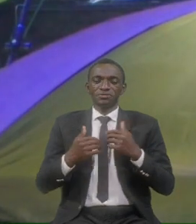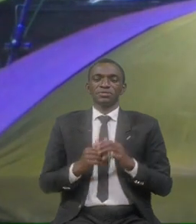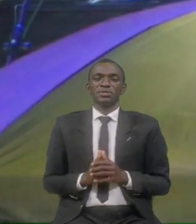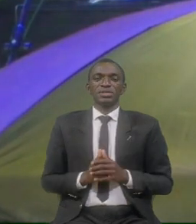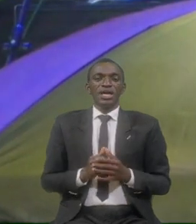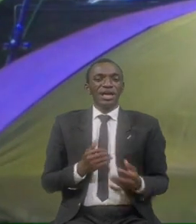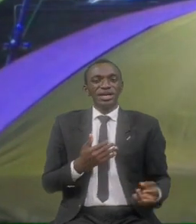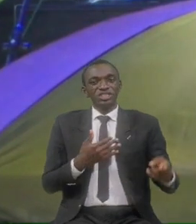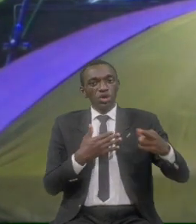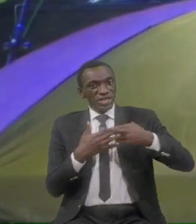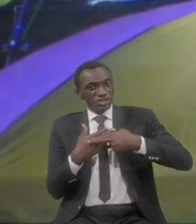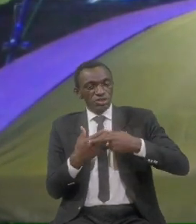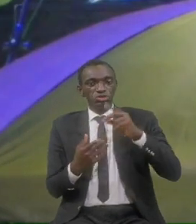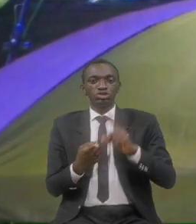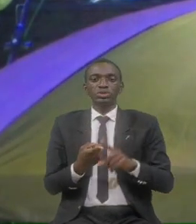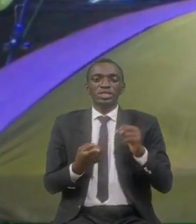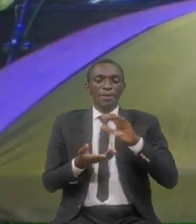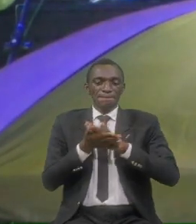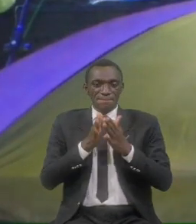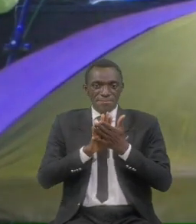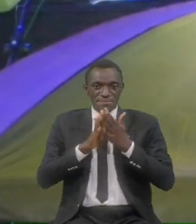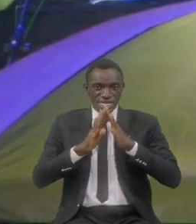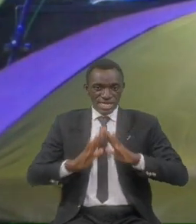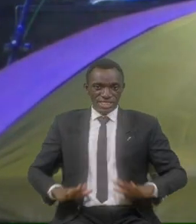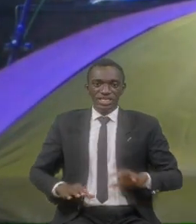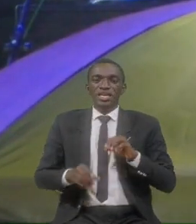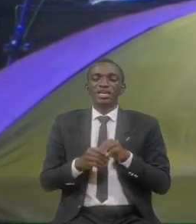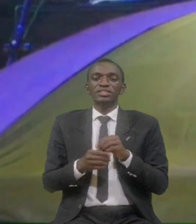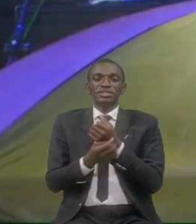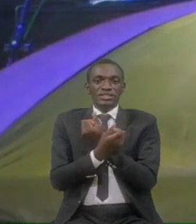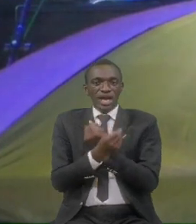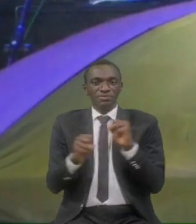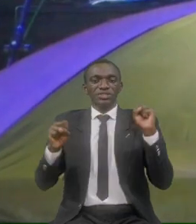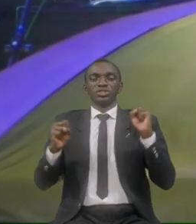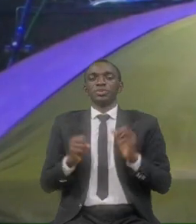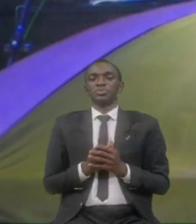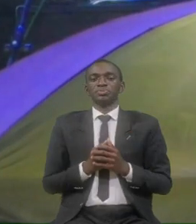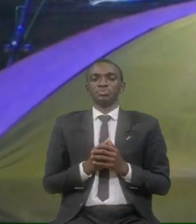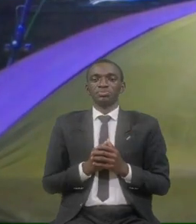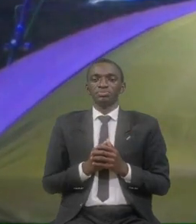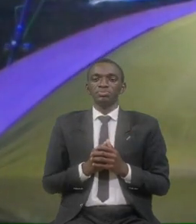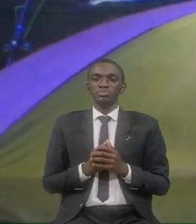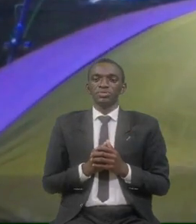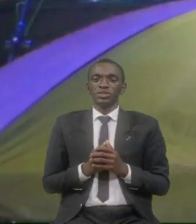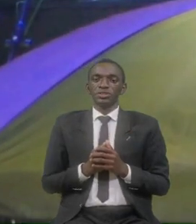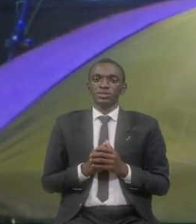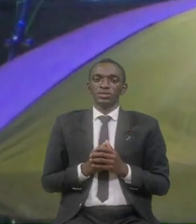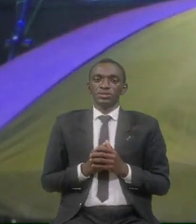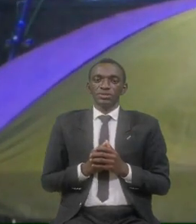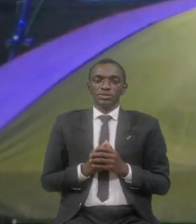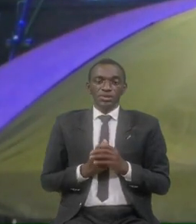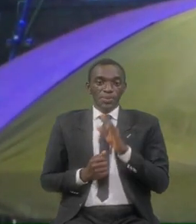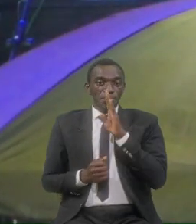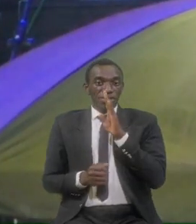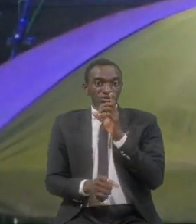the peace in salvation. Pagbalik sa kalinaw dina sa kaluwasan. Being justified by